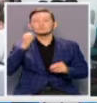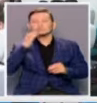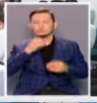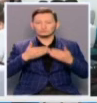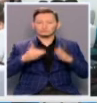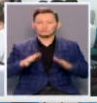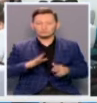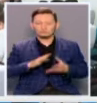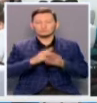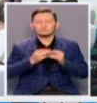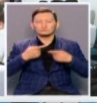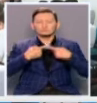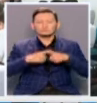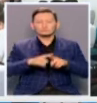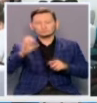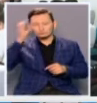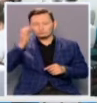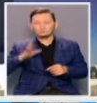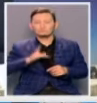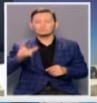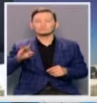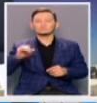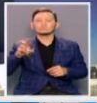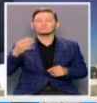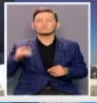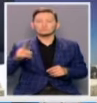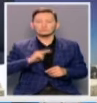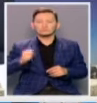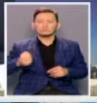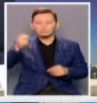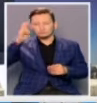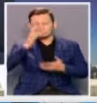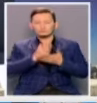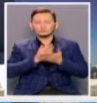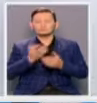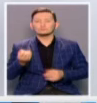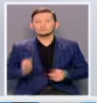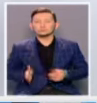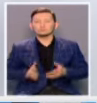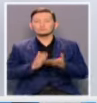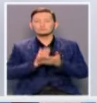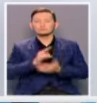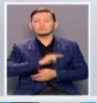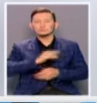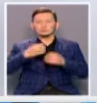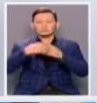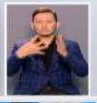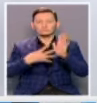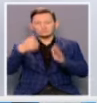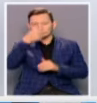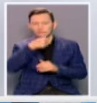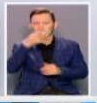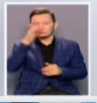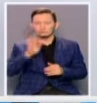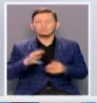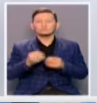түлегі, техника ғылымдарының кандидаты Жұмабай Қарағаевтың мемлекеттік қызмет пен жеке секторда 19 жыл еңбек өтілі бар. Әр жылдары